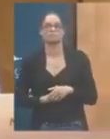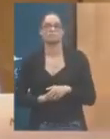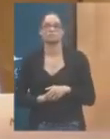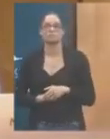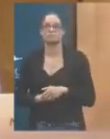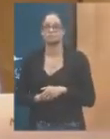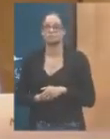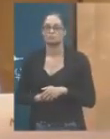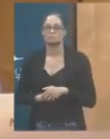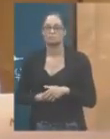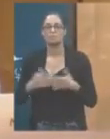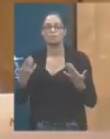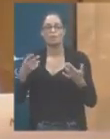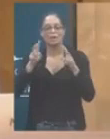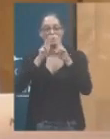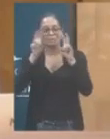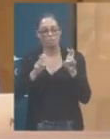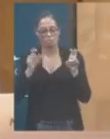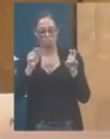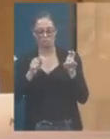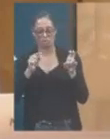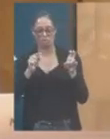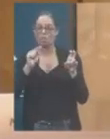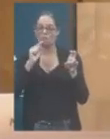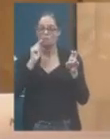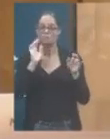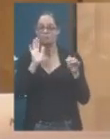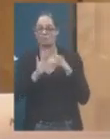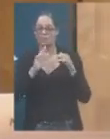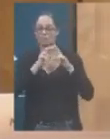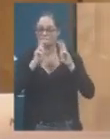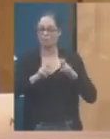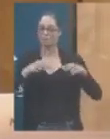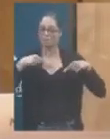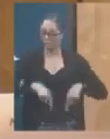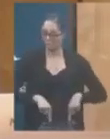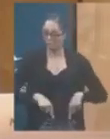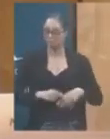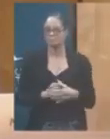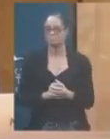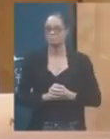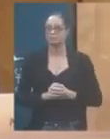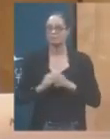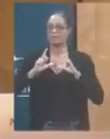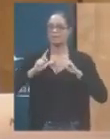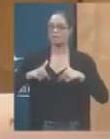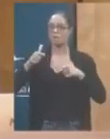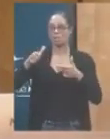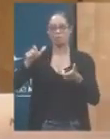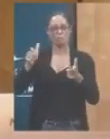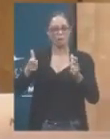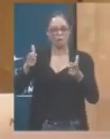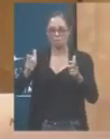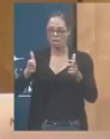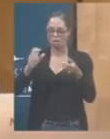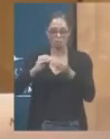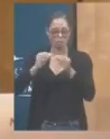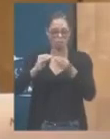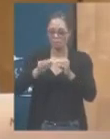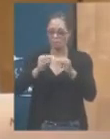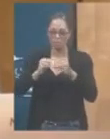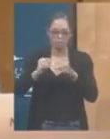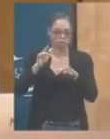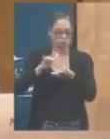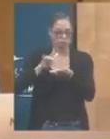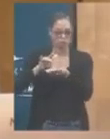Pour que les diplômes soient des diplômes reconnus, diplômes d'État. Cette école a connu plusieurs tribulations. Et